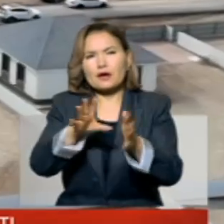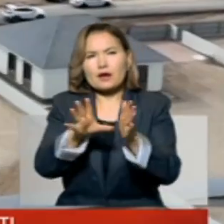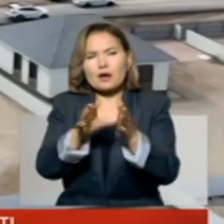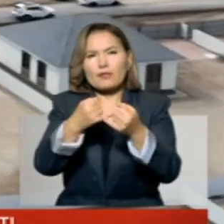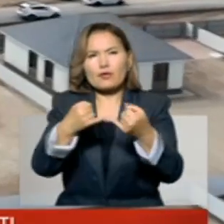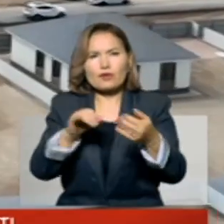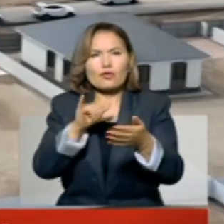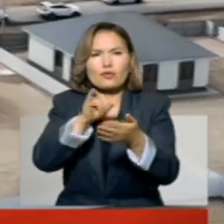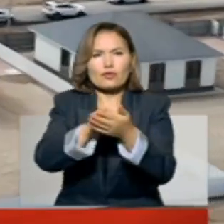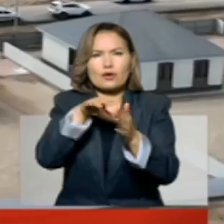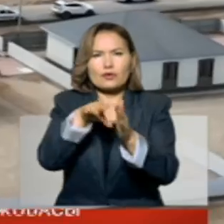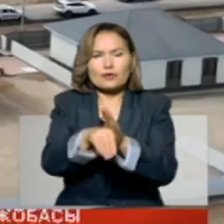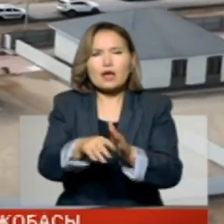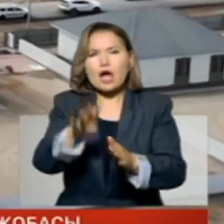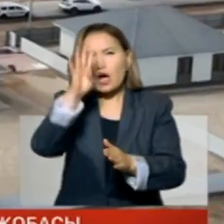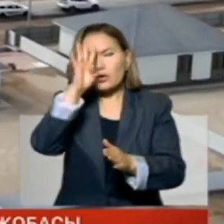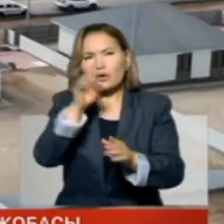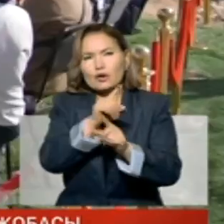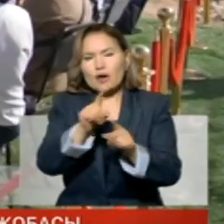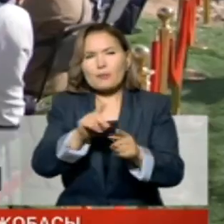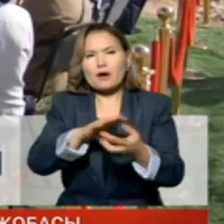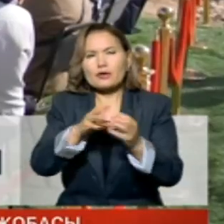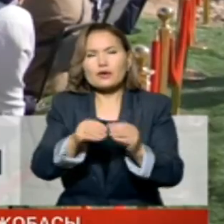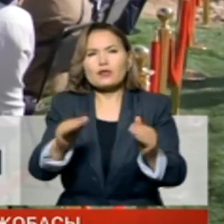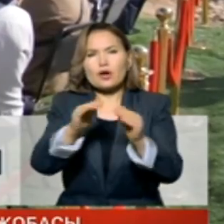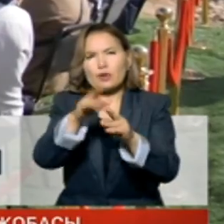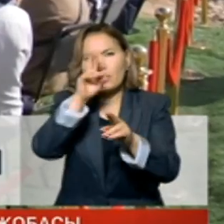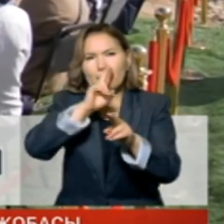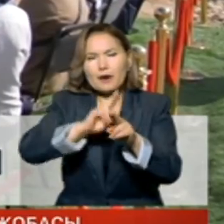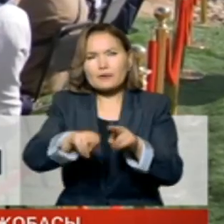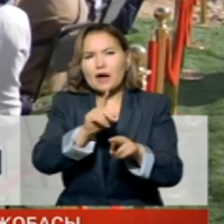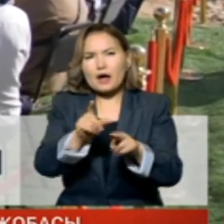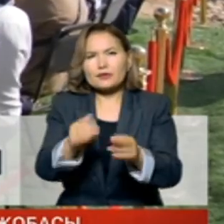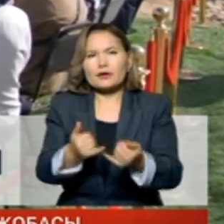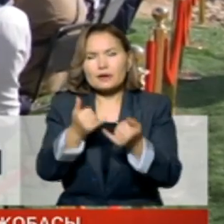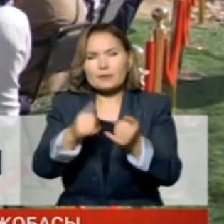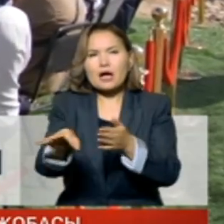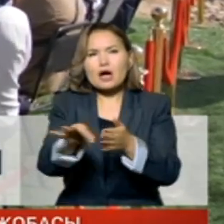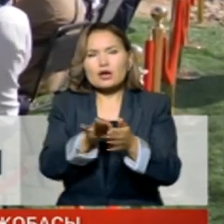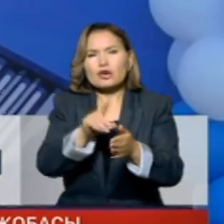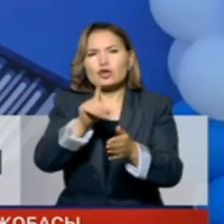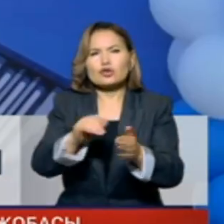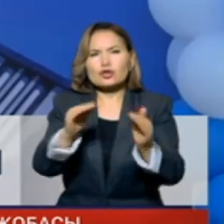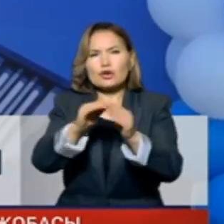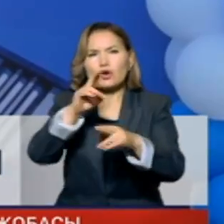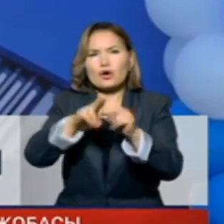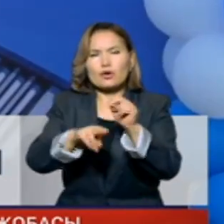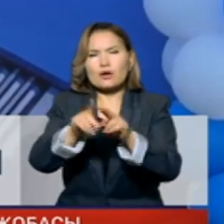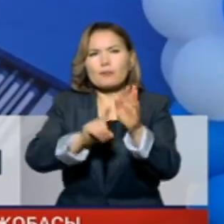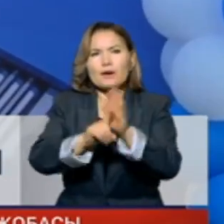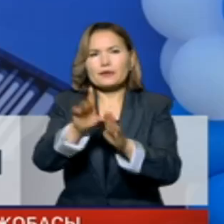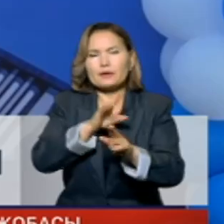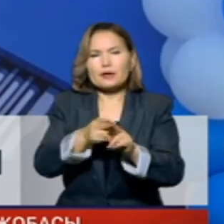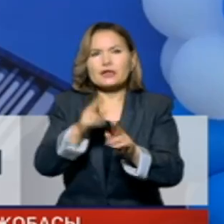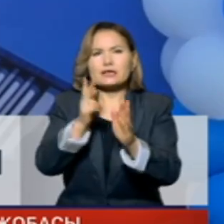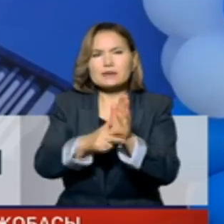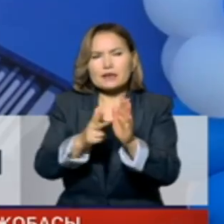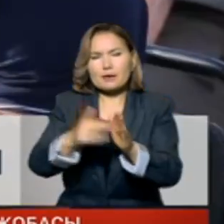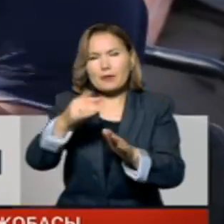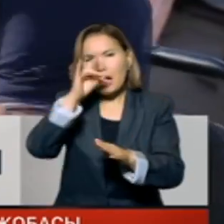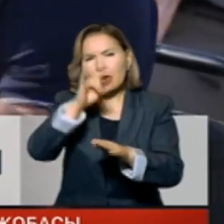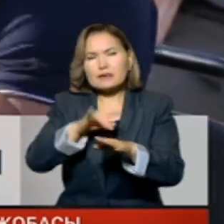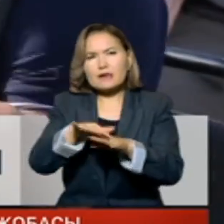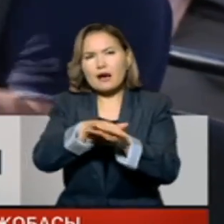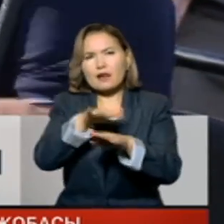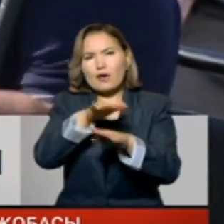желілерге толықтай қосылған. 4 ай бұрын Құлсарда баспанасыз қалған азаматтар үшін бірден 100 үйдің құрылысы басталған еді. Оның 80-і Қазақстан